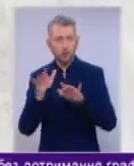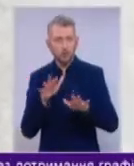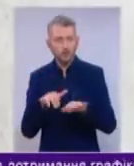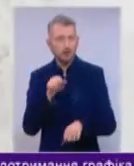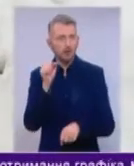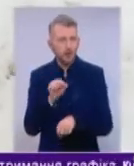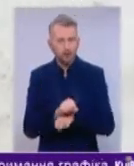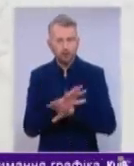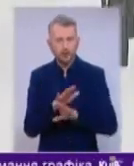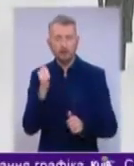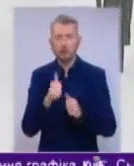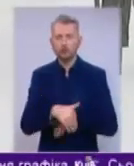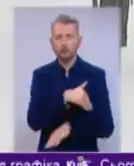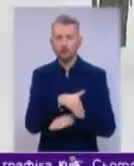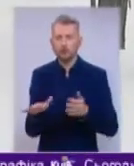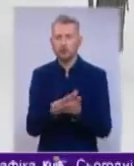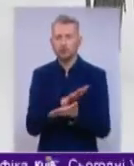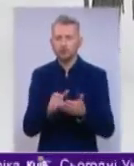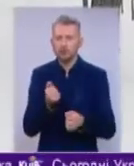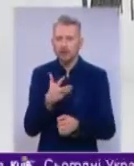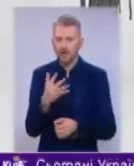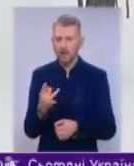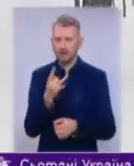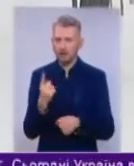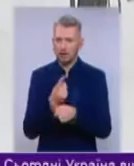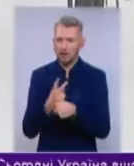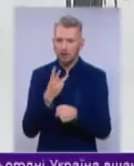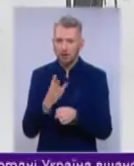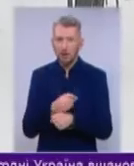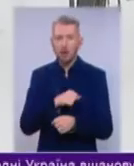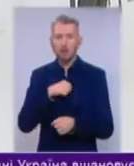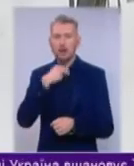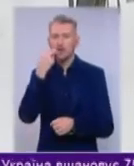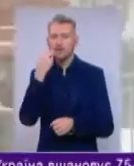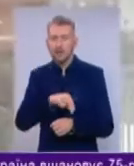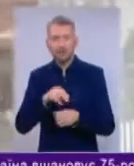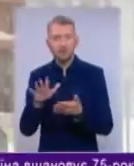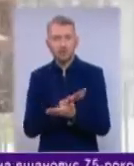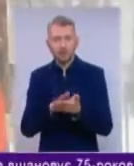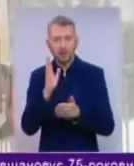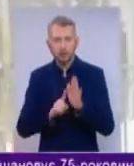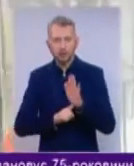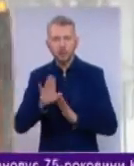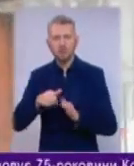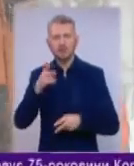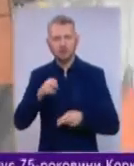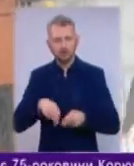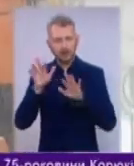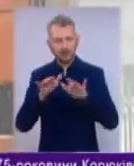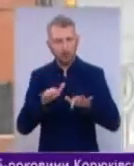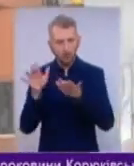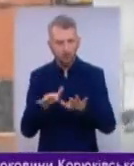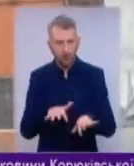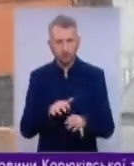тому кожну вулицю доводиться очищати по кілька разів. Найефективніше прибирання розпочнеться після закінчення снігопаду,